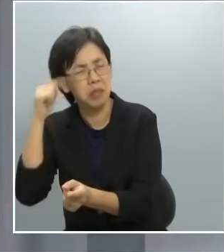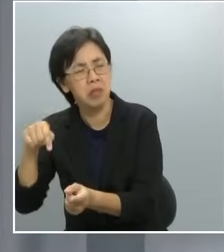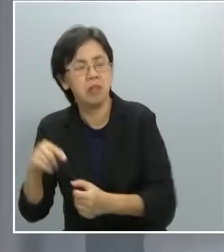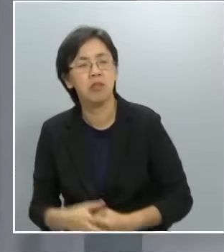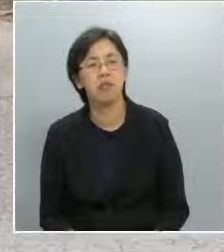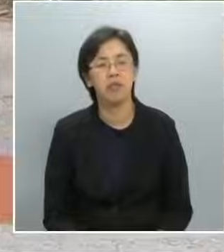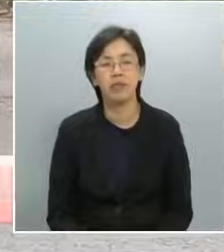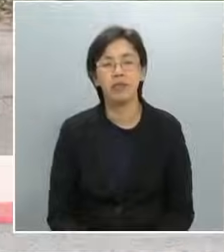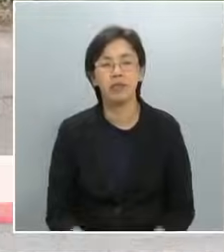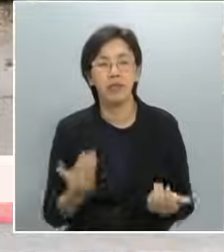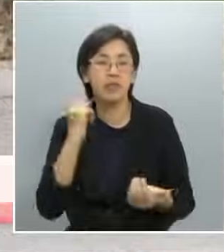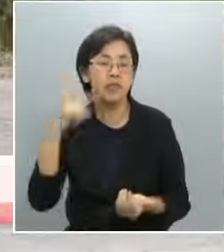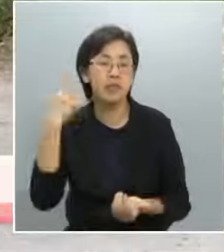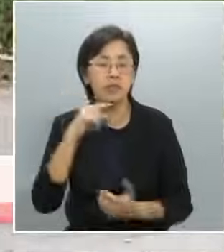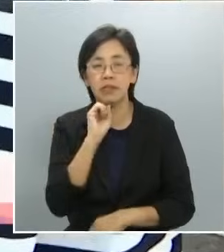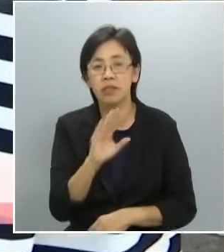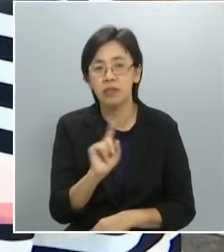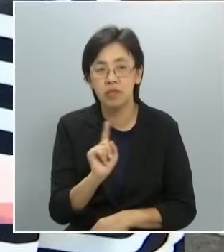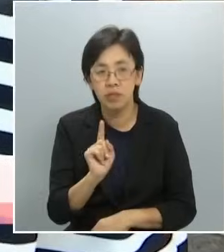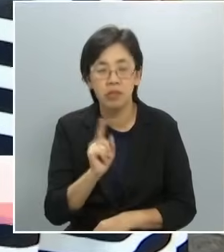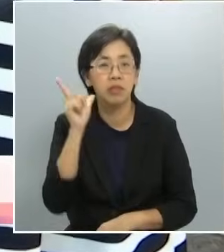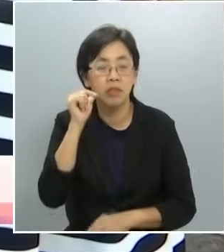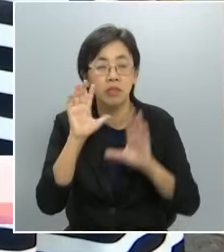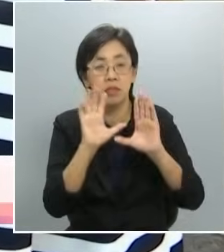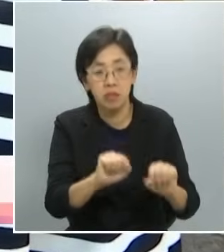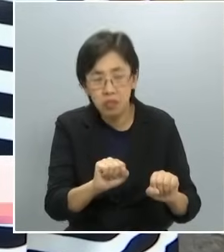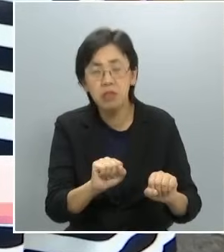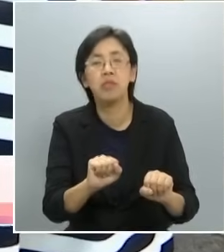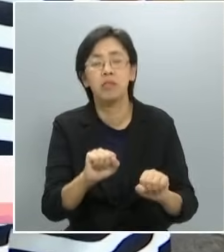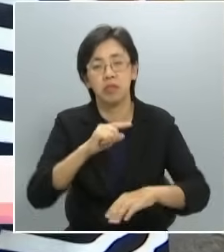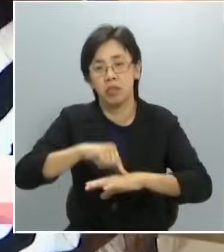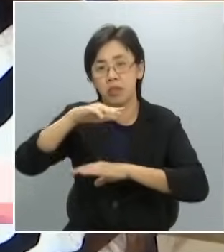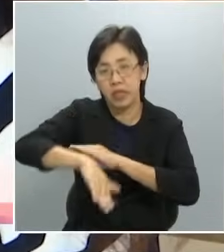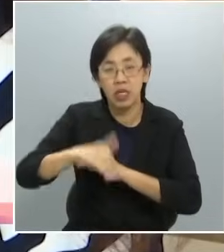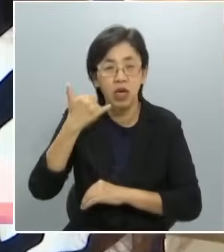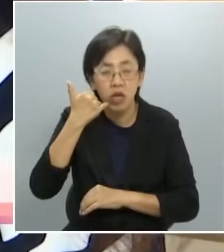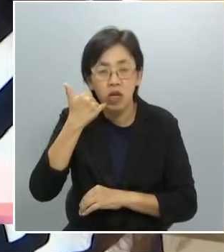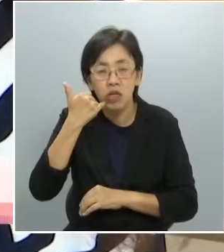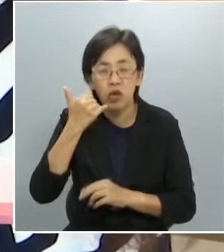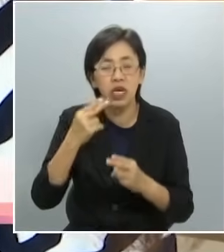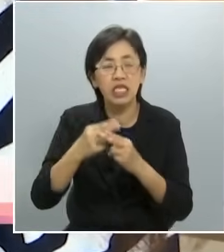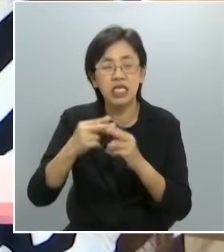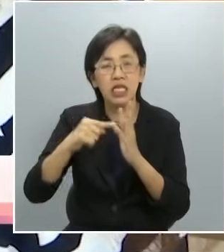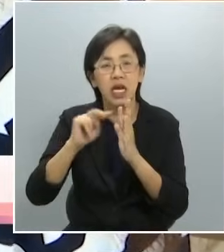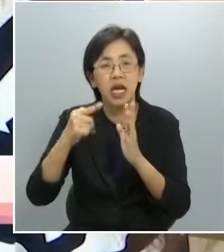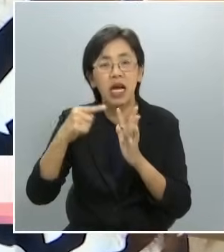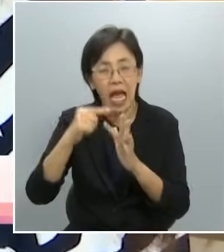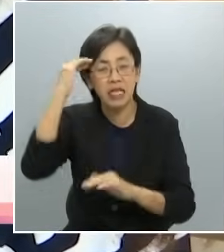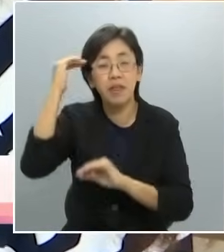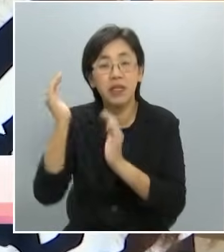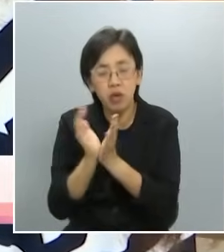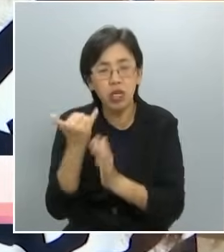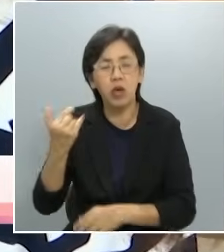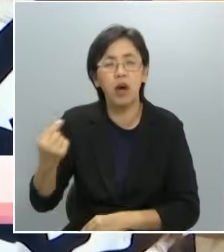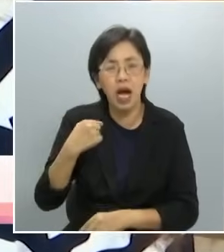ขณะที่ลูกสาวของคุณพัชรีบอกว่าหลังจากที่แม่ถูกจับตัวไปพอตอนเย็นก็มีโทรศัพท์จากคนชื่อแงะซึ่งเป็นตำรวจคือท